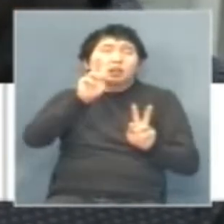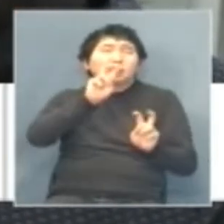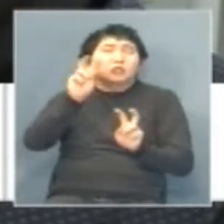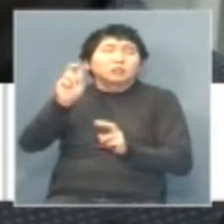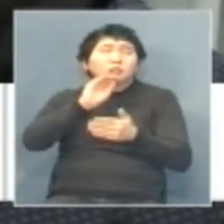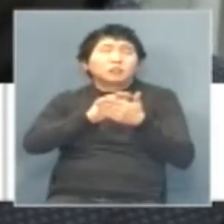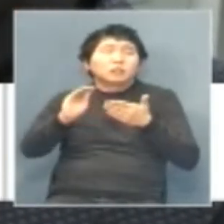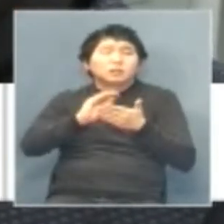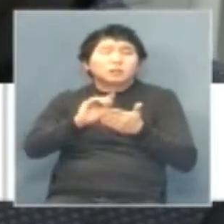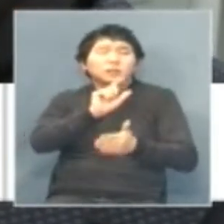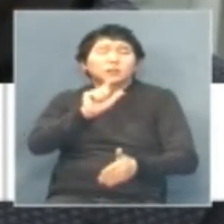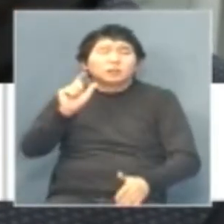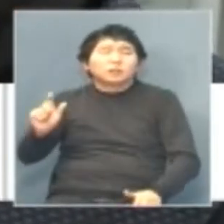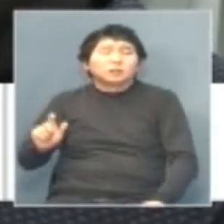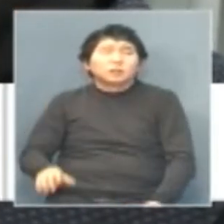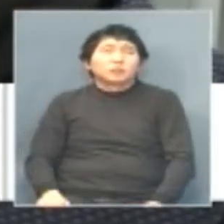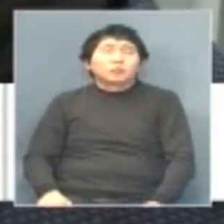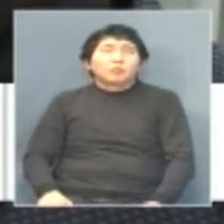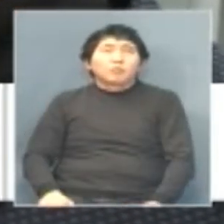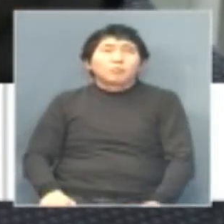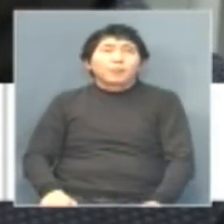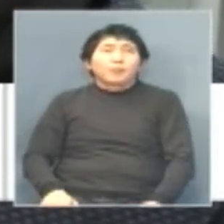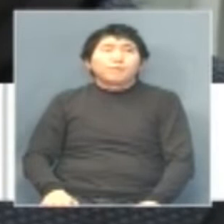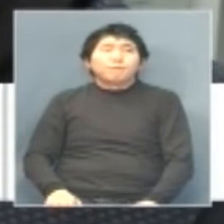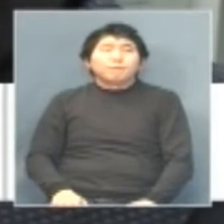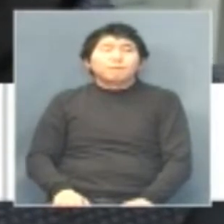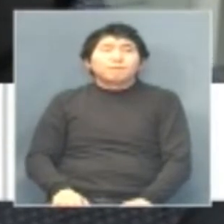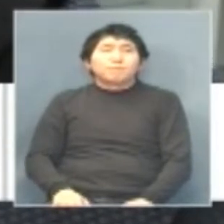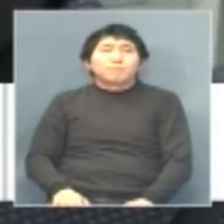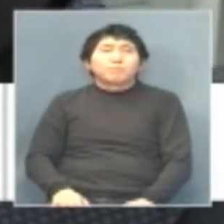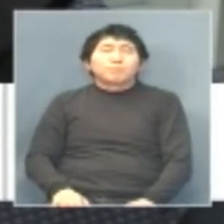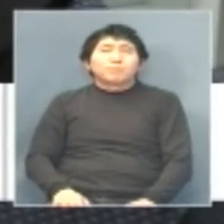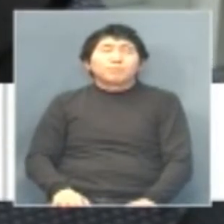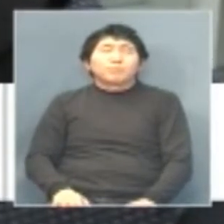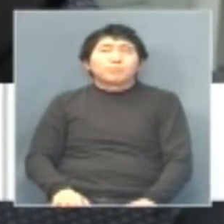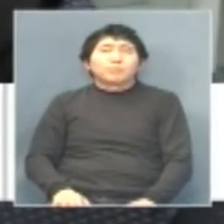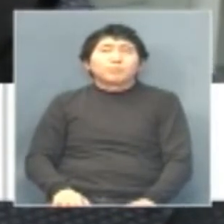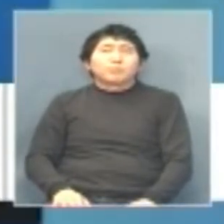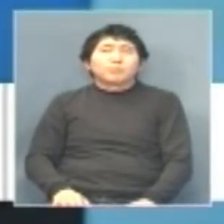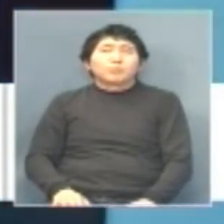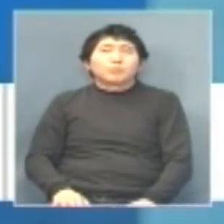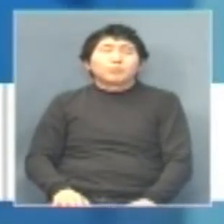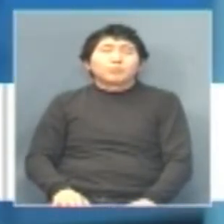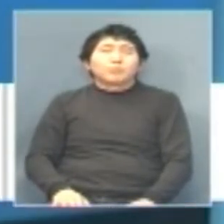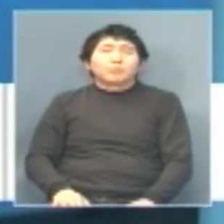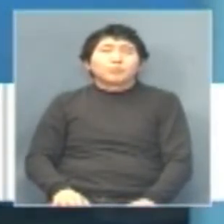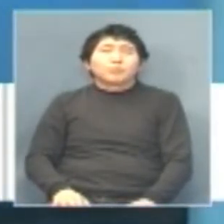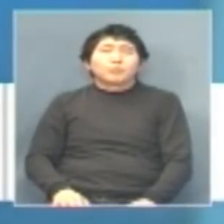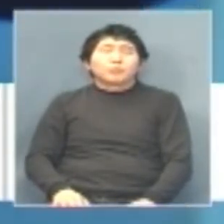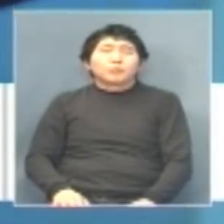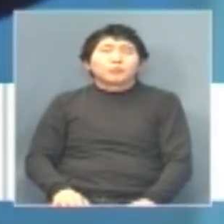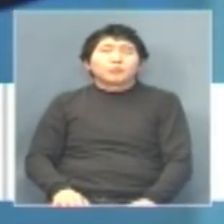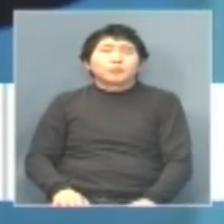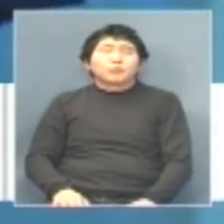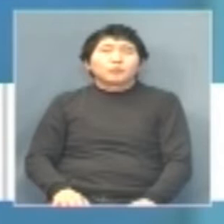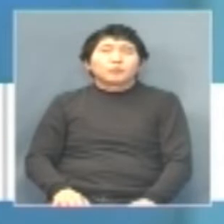азаматтарға осыны қалдырмай, бәрі елге тарасын деген азаматтарға көп-көп рахмет. Азаматтардың бейбіт өмірі үшін күресіп